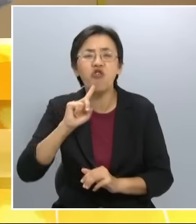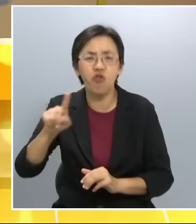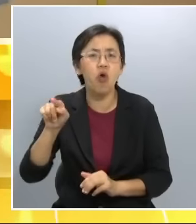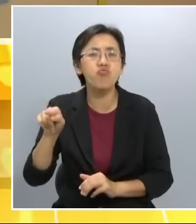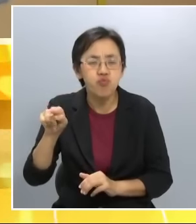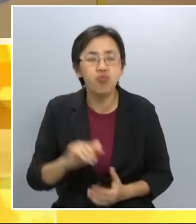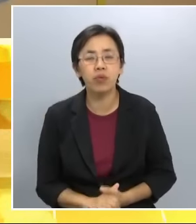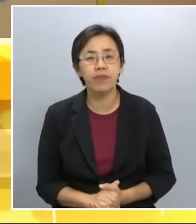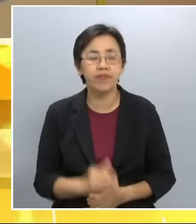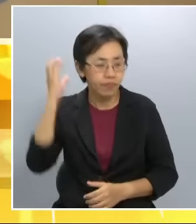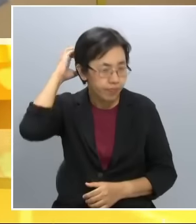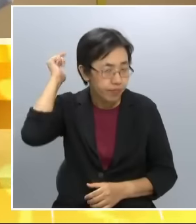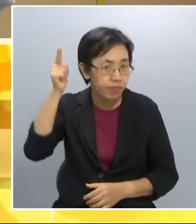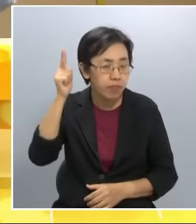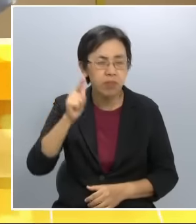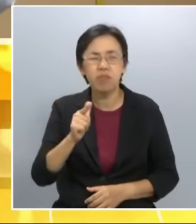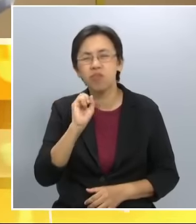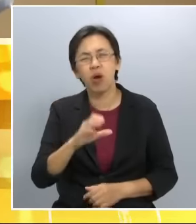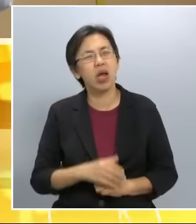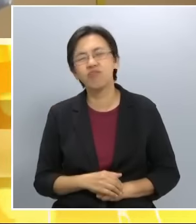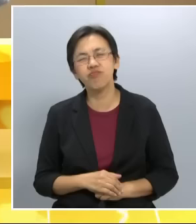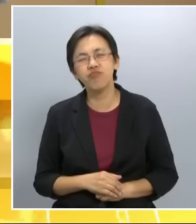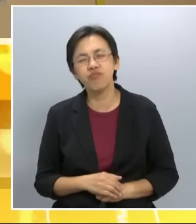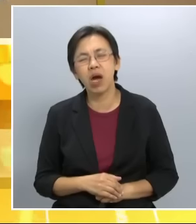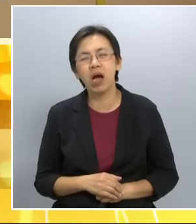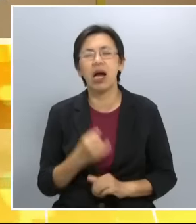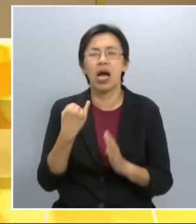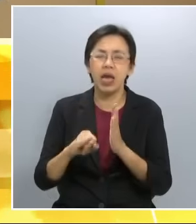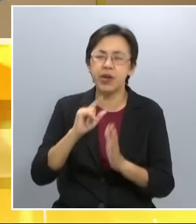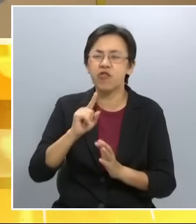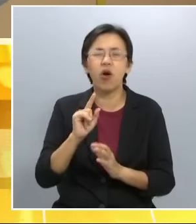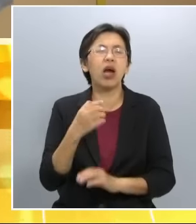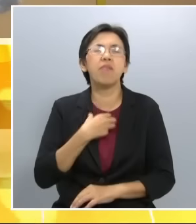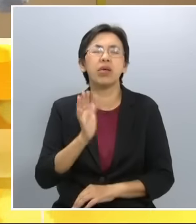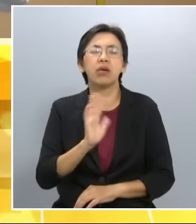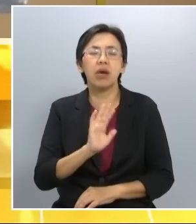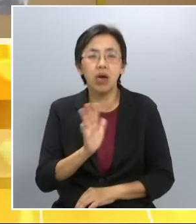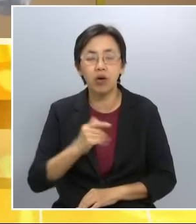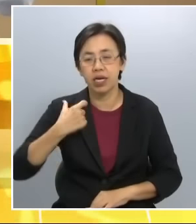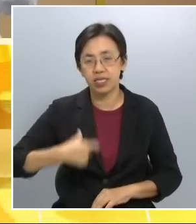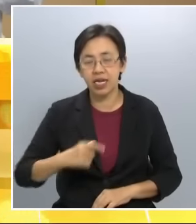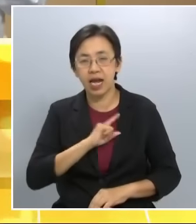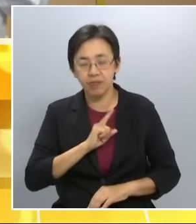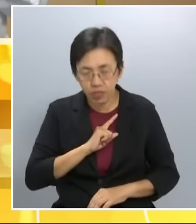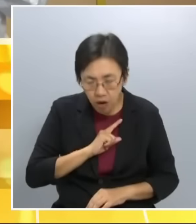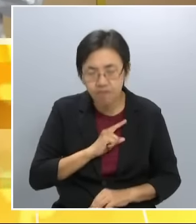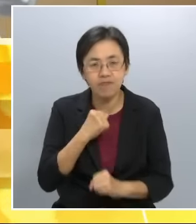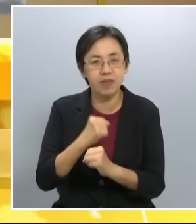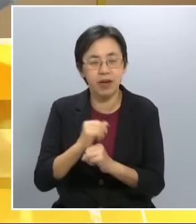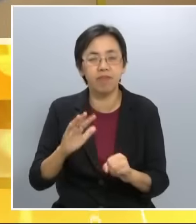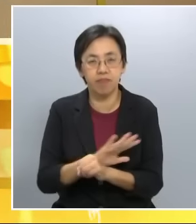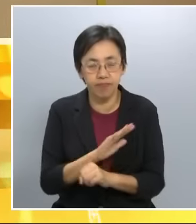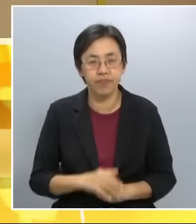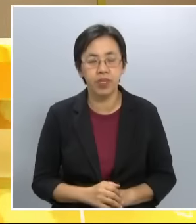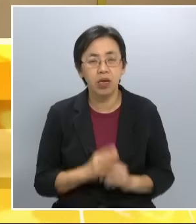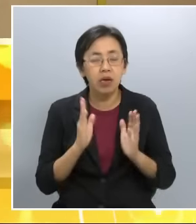ธารบอกจริงๆไม่อยากให้มีคดีอะไรแล้วแต่ก็ว่ากันไปทีมทนายทำเต็มที่ส่วนประเด็นที่ถูกถ